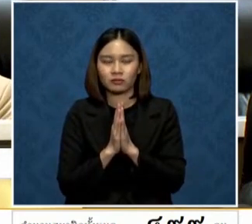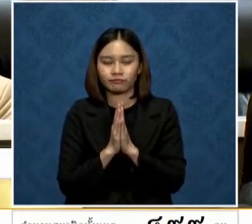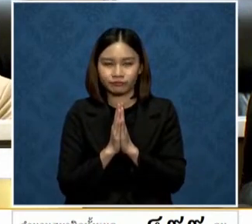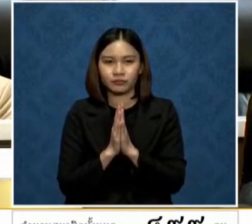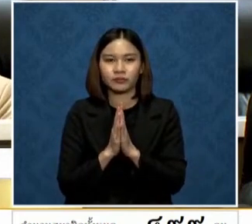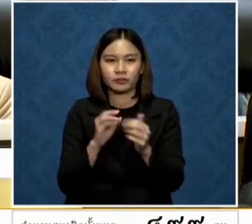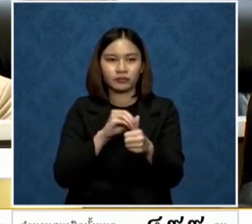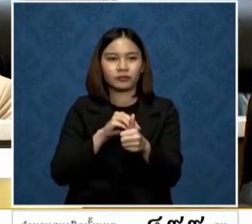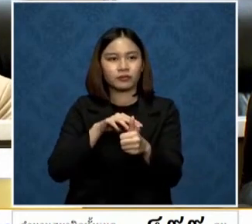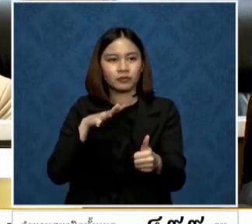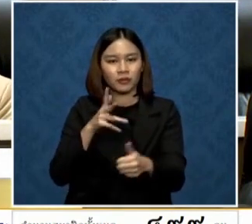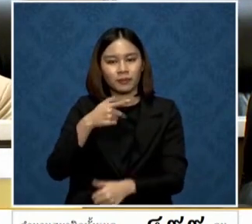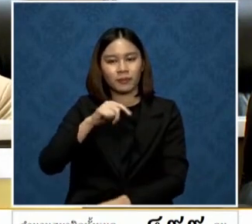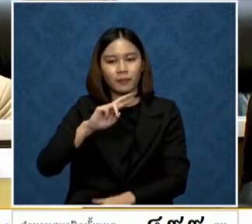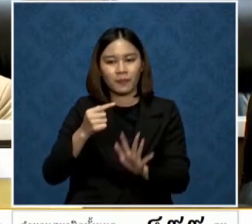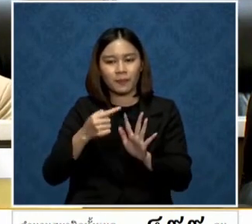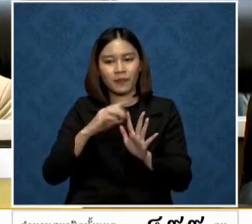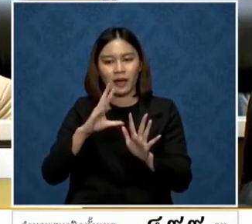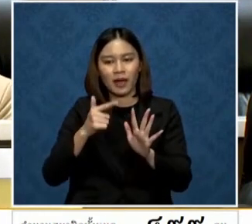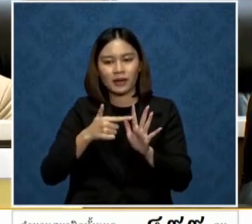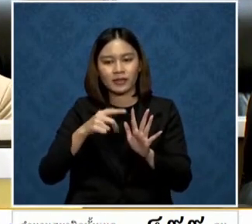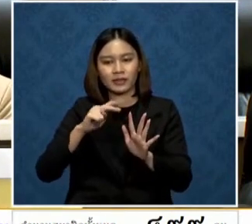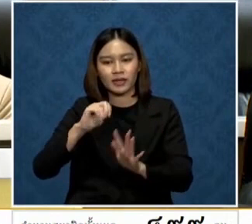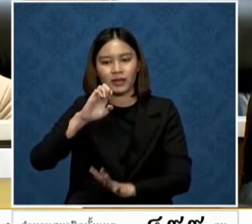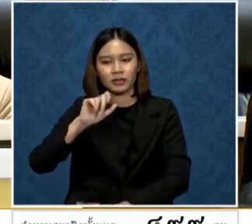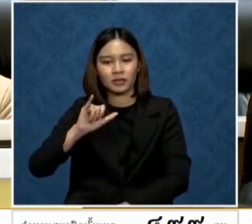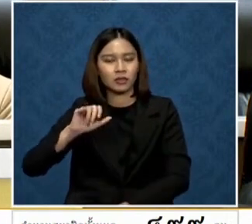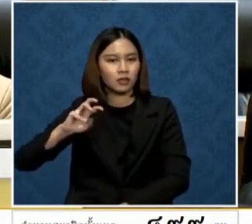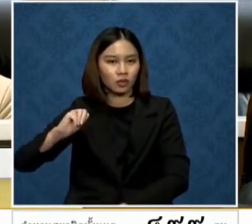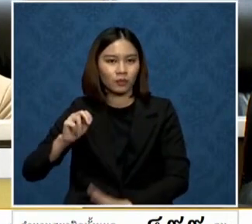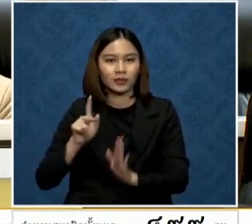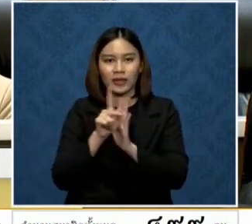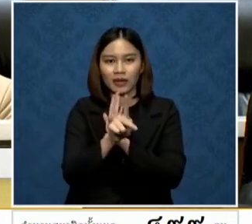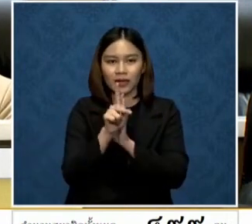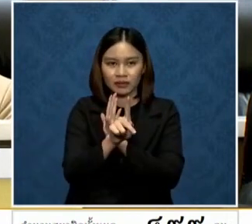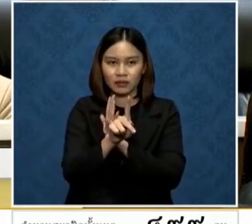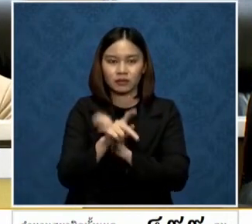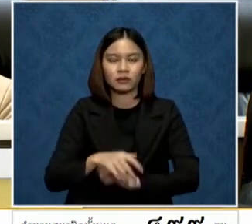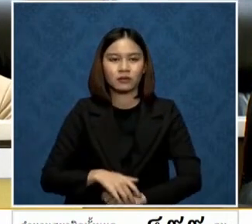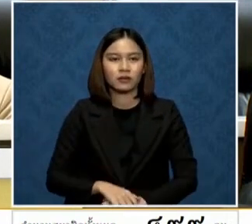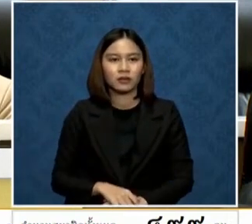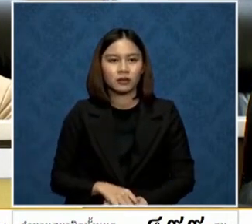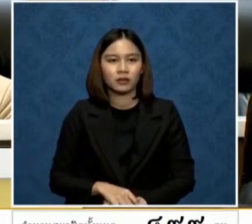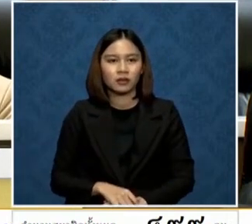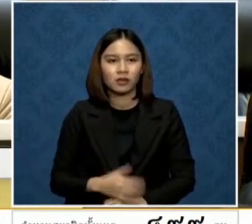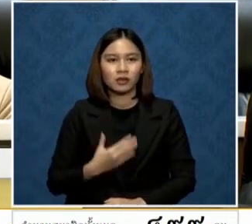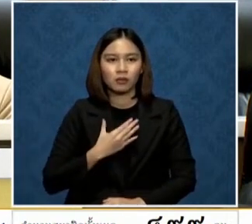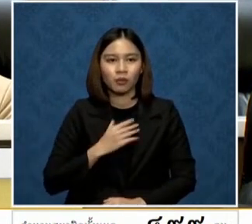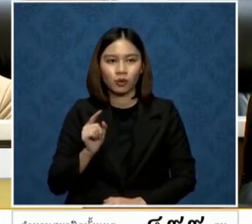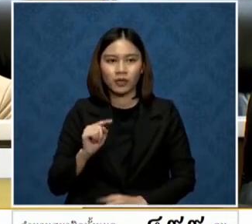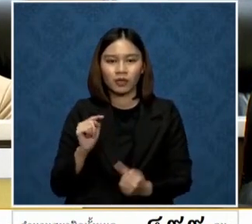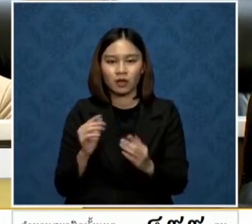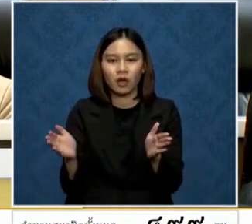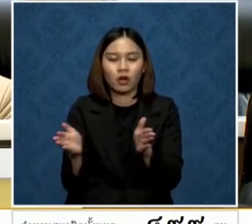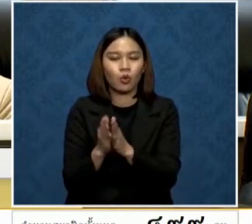คณะวัดประชานิยมในเทศบาลเมืองกาฬสินธุ์ผมไปกับพระกับ